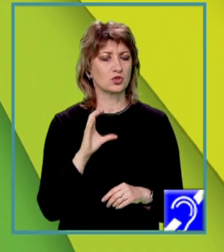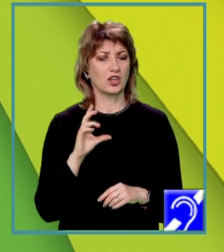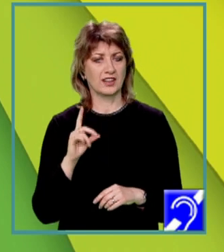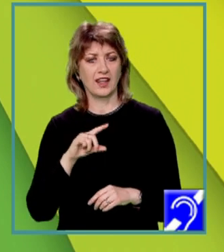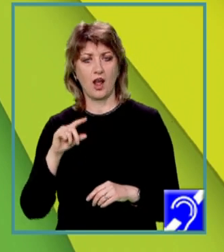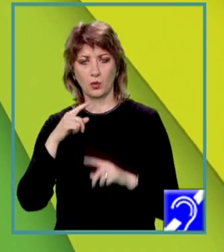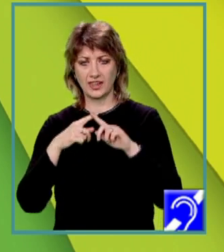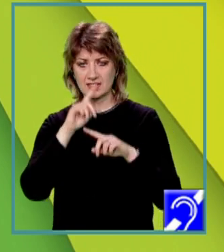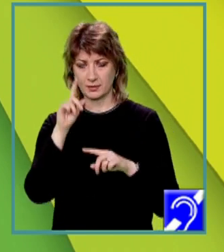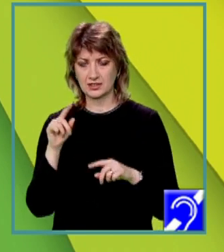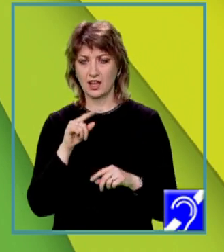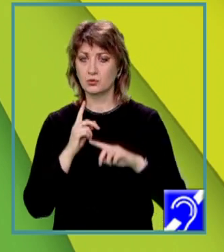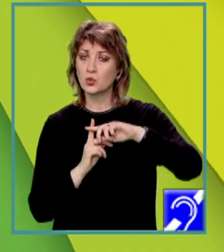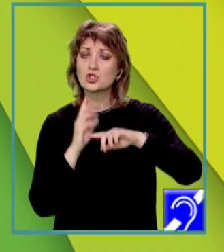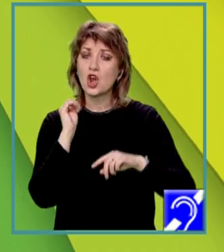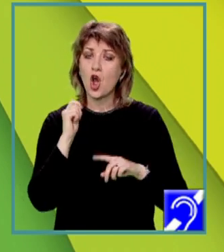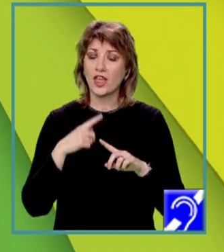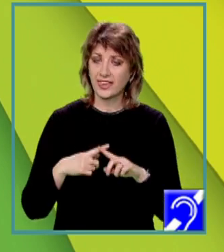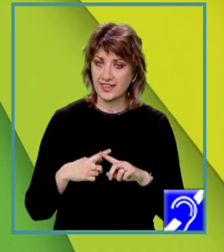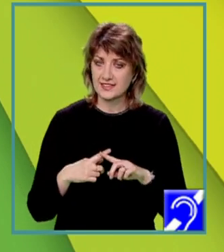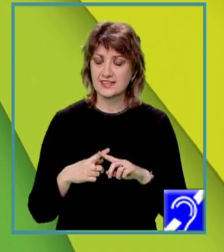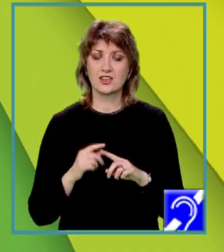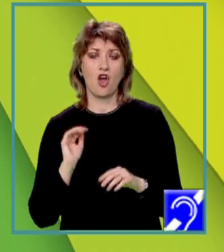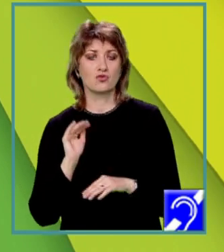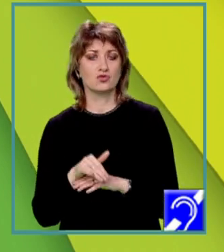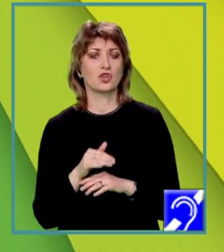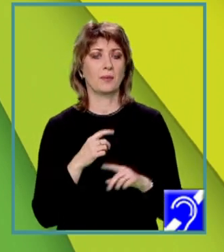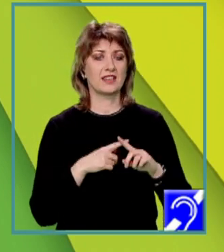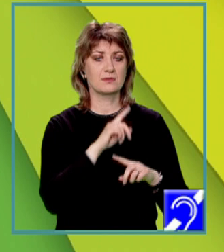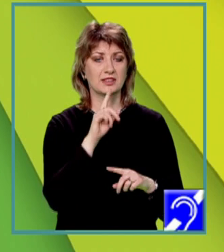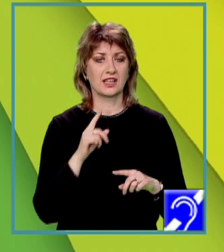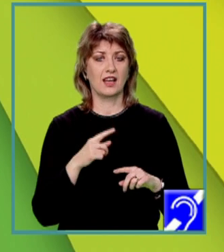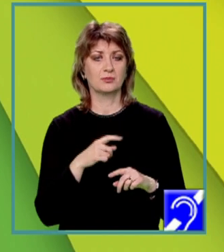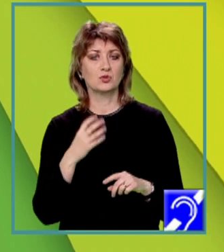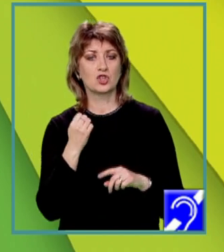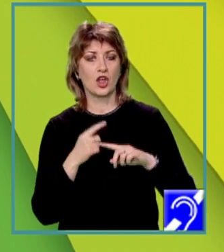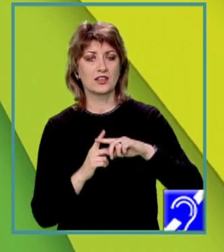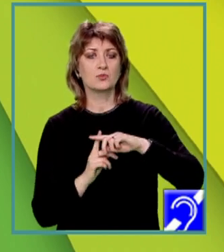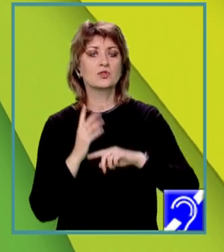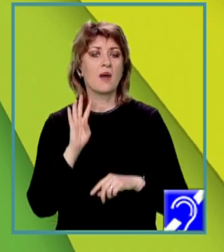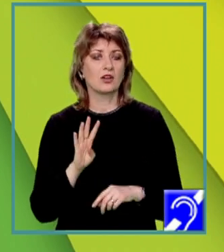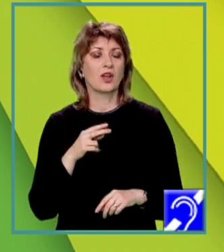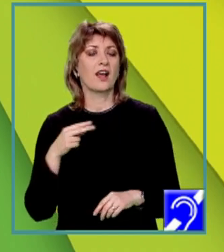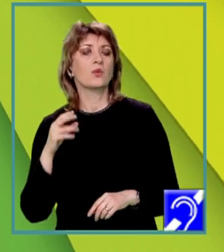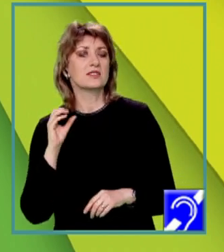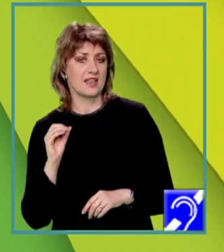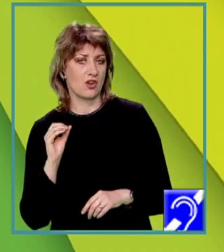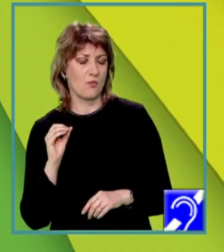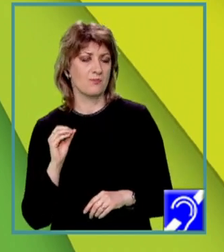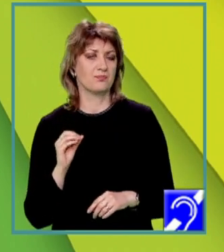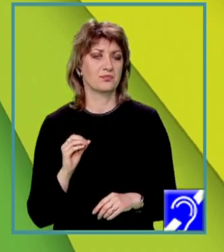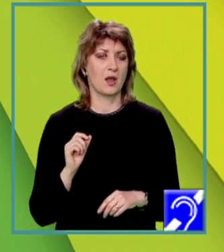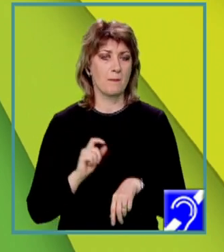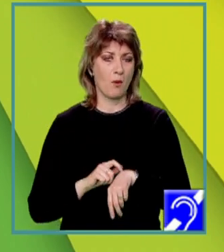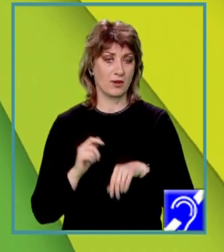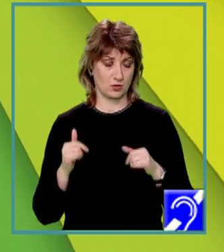pătrat plus 9 x și ajungem la ecuația x pătrat plus 9 x minus 400 este egal cu zero ceea ce în